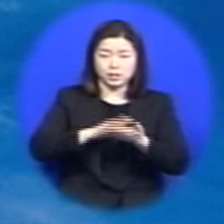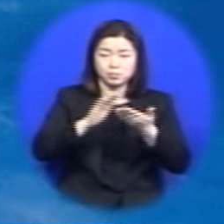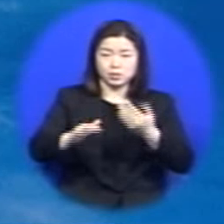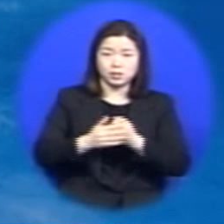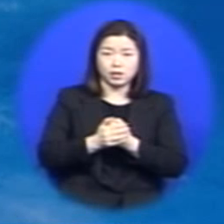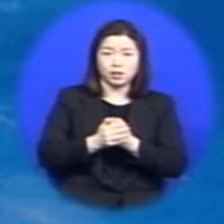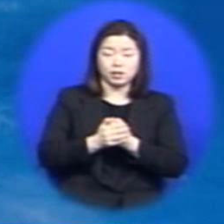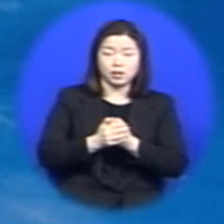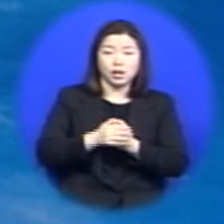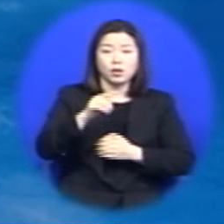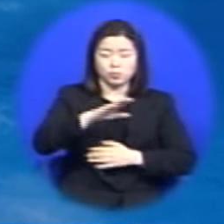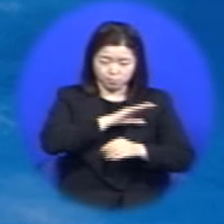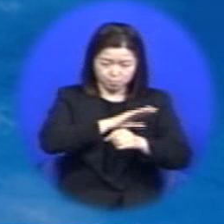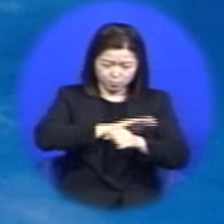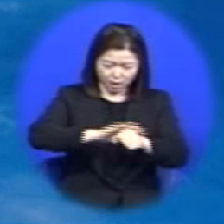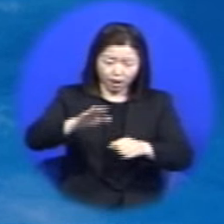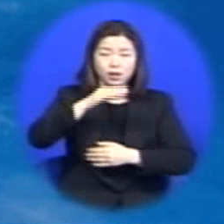그거 좋아요.